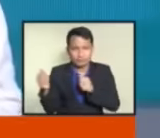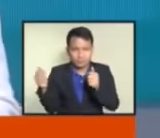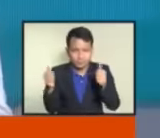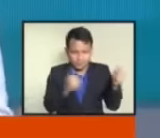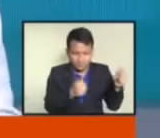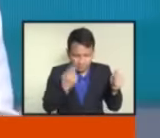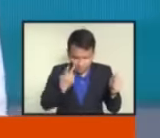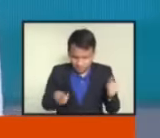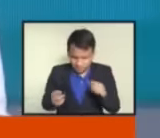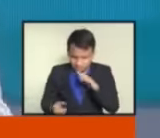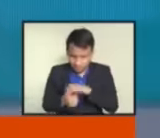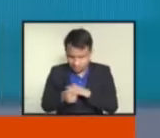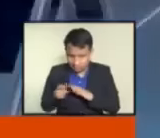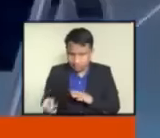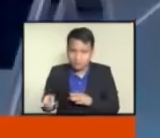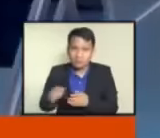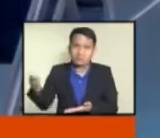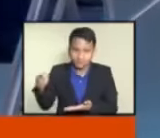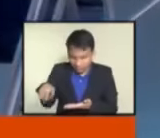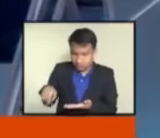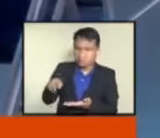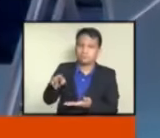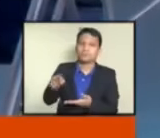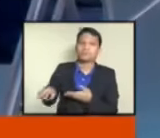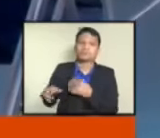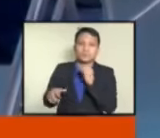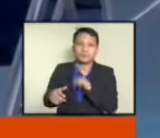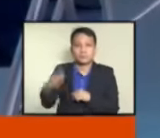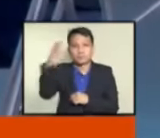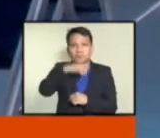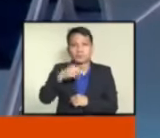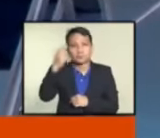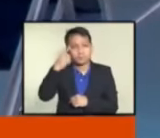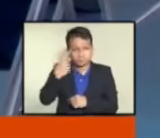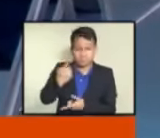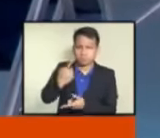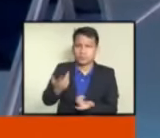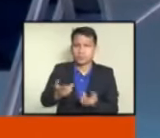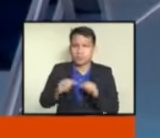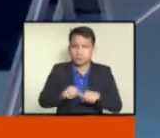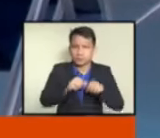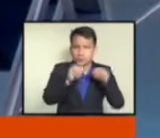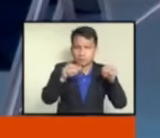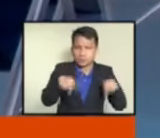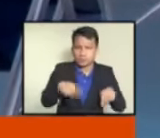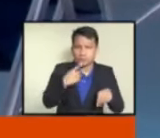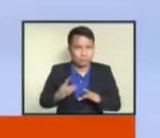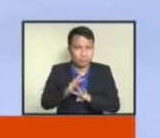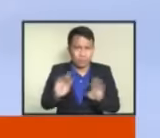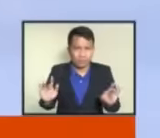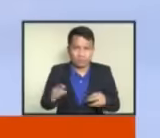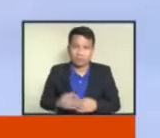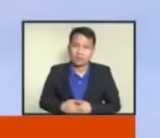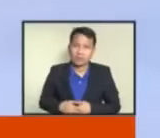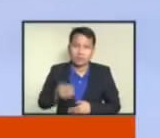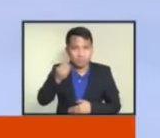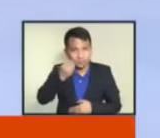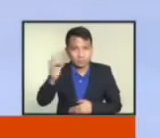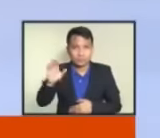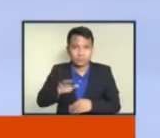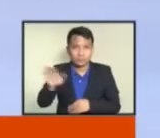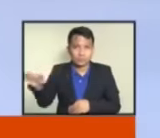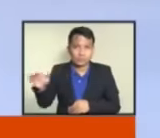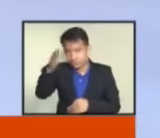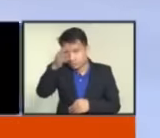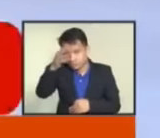lahat. Nakita ko po to, sir, lahat-lahat po yan. So nagtaka ako, syempre, galing sa apartment, wala akong damit doon. Kasi umuwi na kami sa bahay